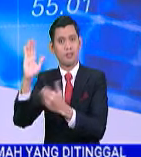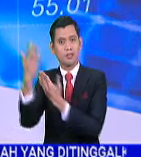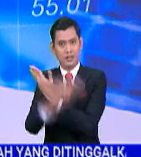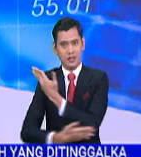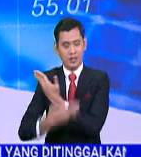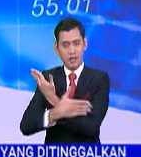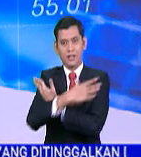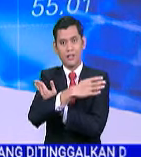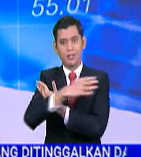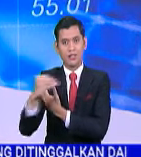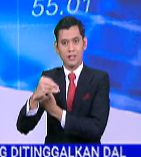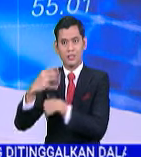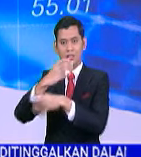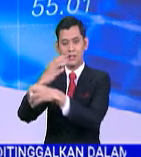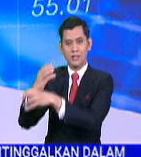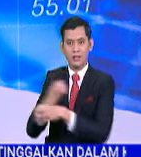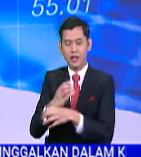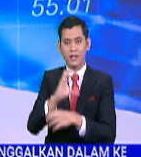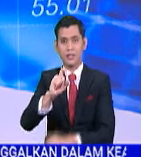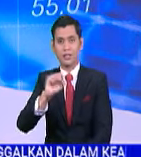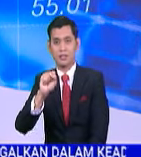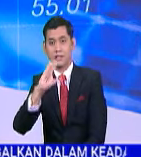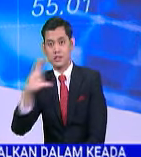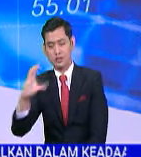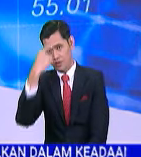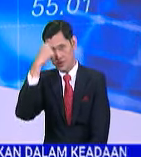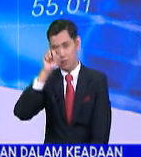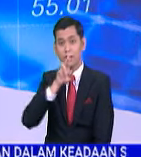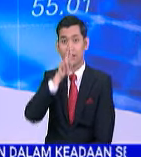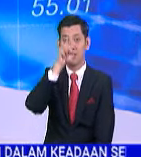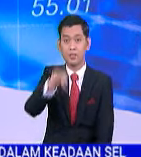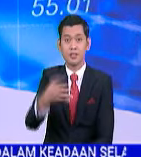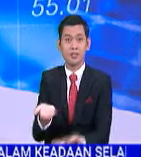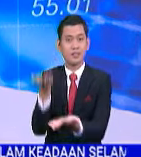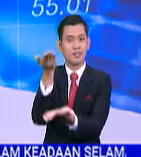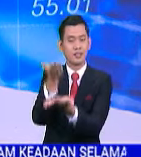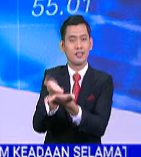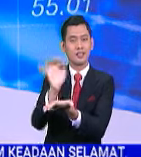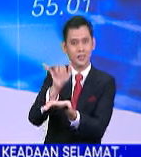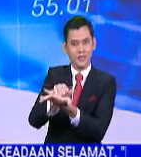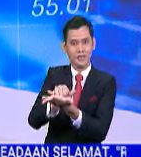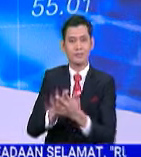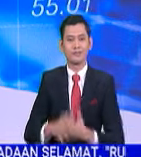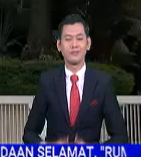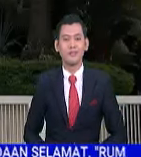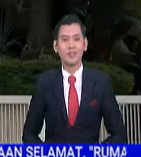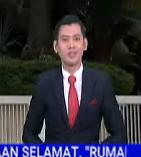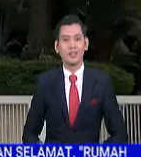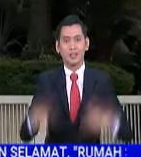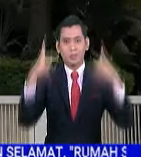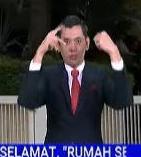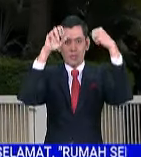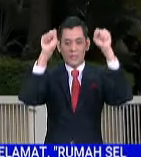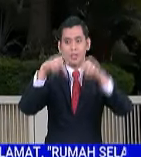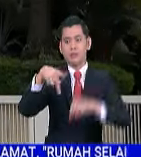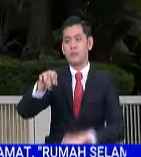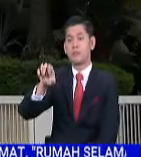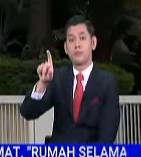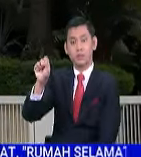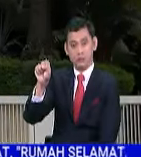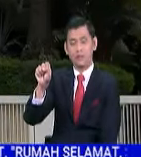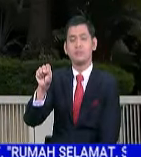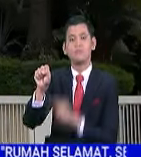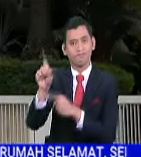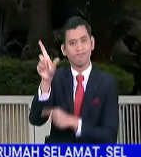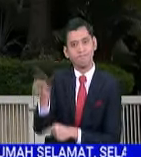suruhanjaya securyty SC bagi brialy saksikan cadangan tersebut Hai presiden jempol like